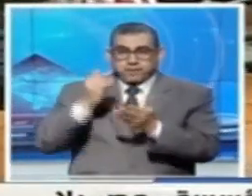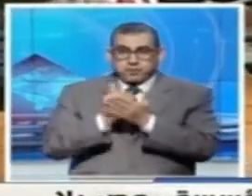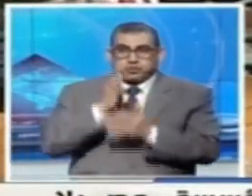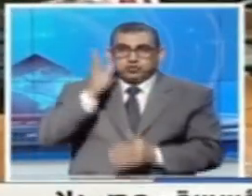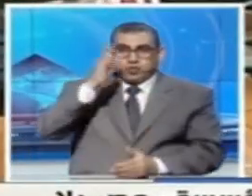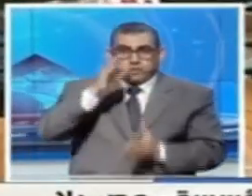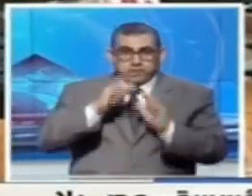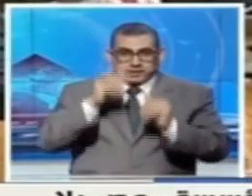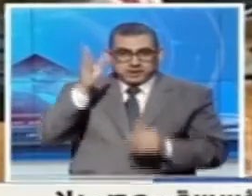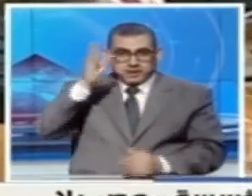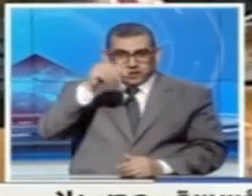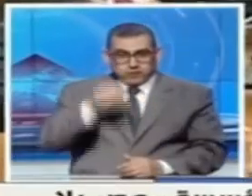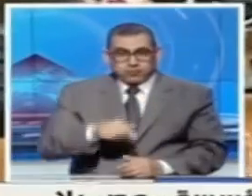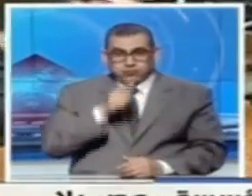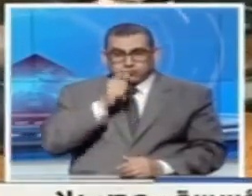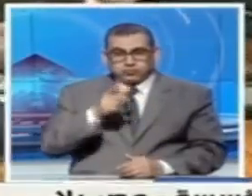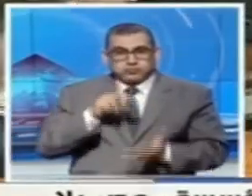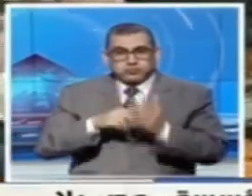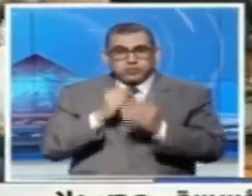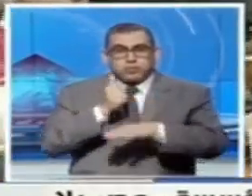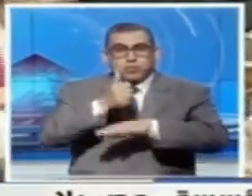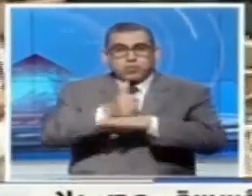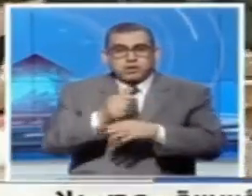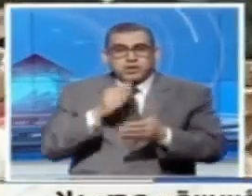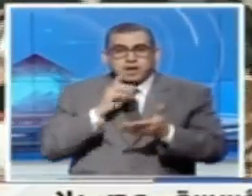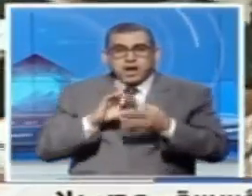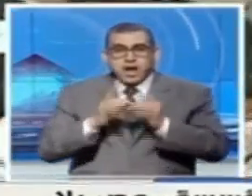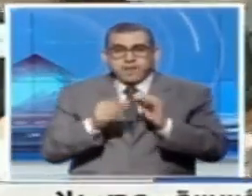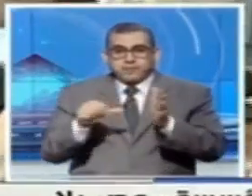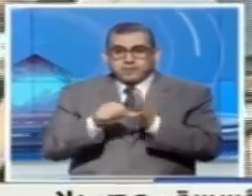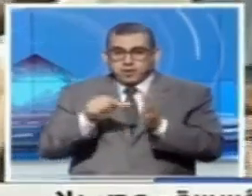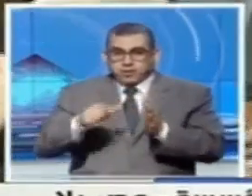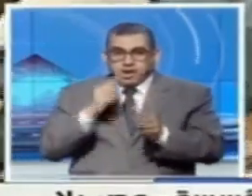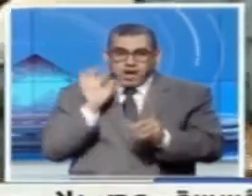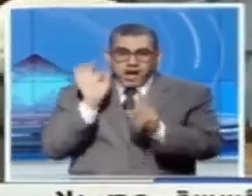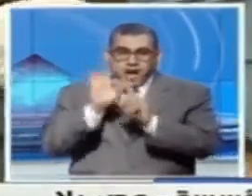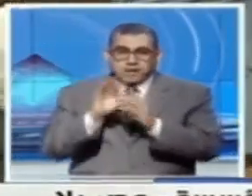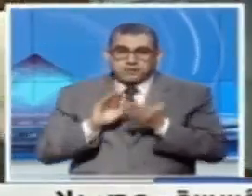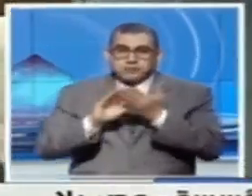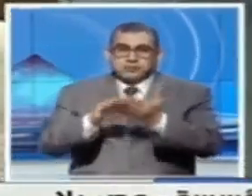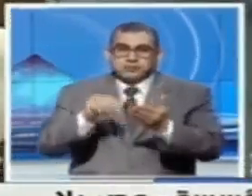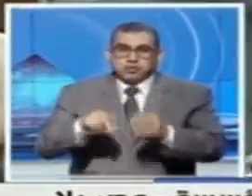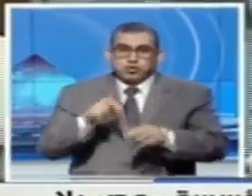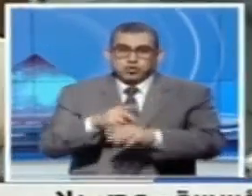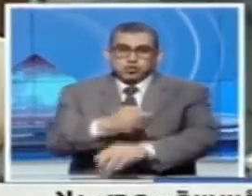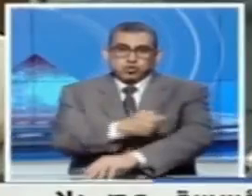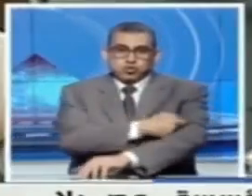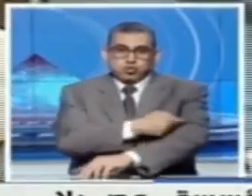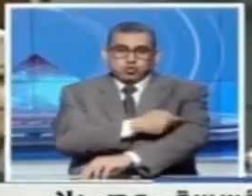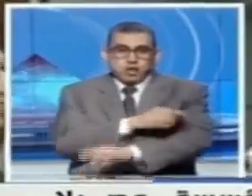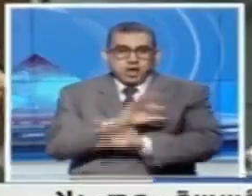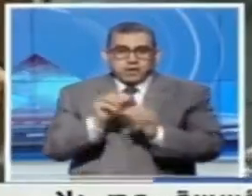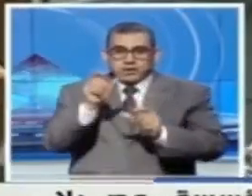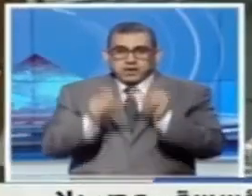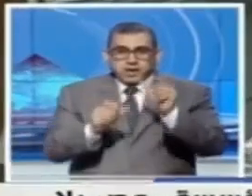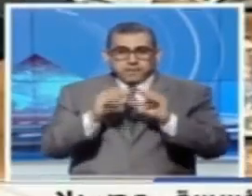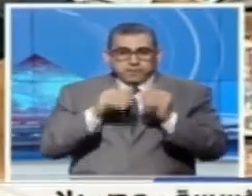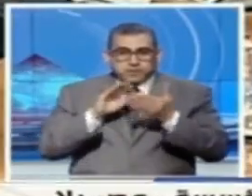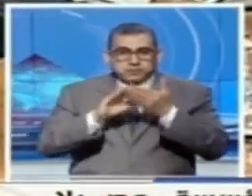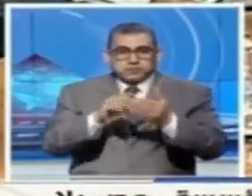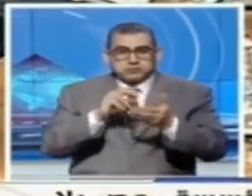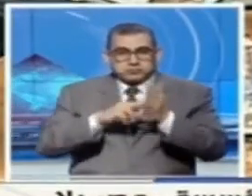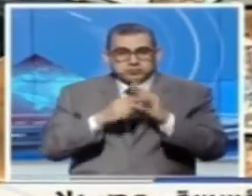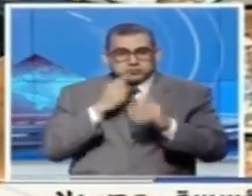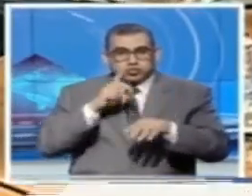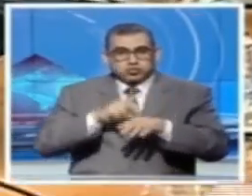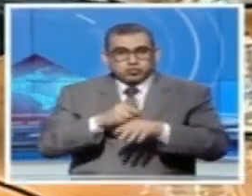المصريين بالخارج وإحدى مؤسسات المجتمع المدني تستهدف تقديم خدمات طبية وعلاجية للمواطنين من خلال